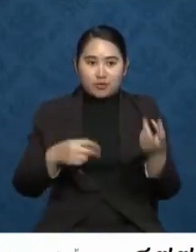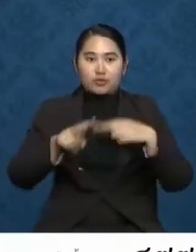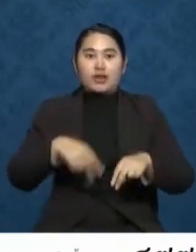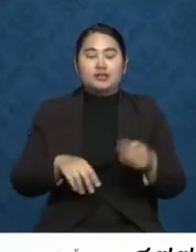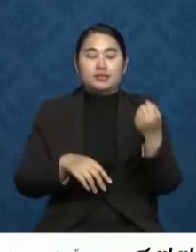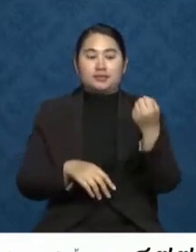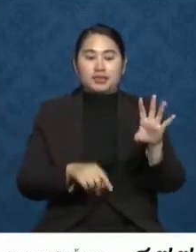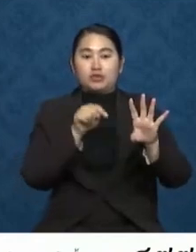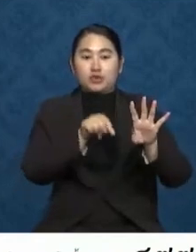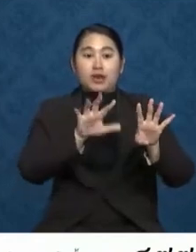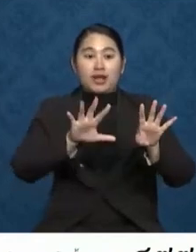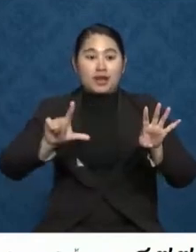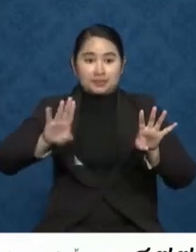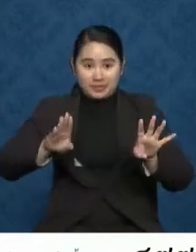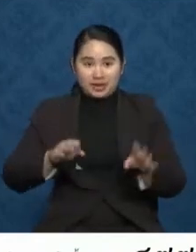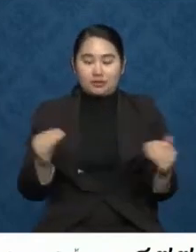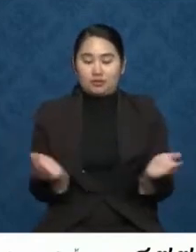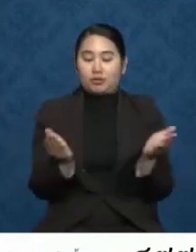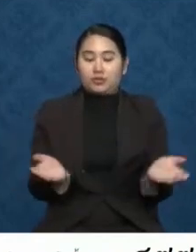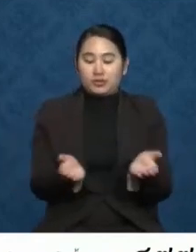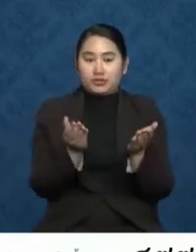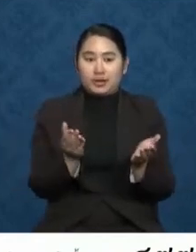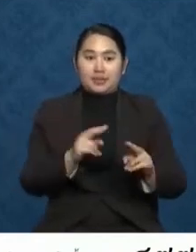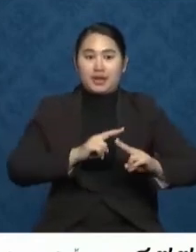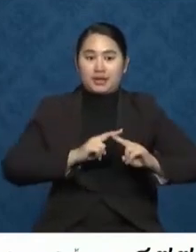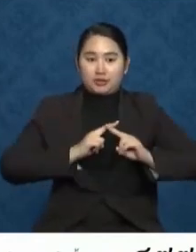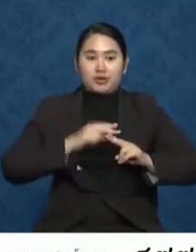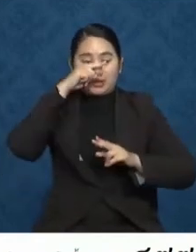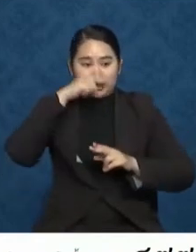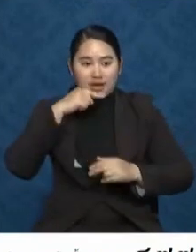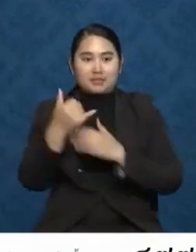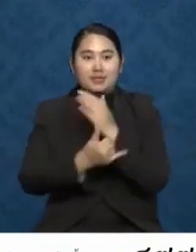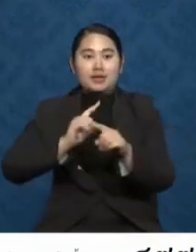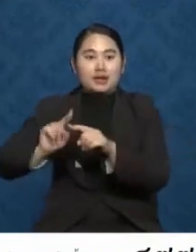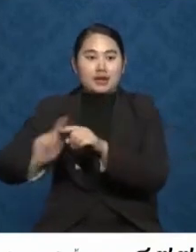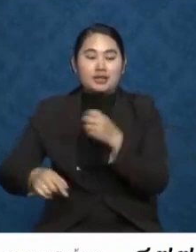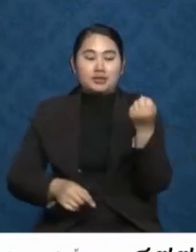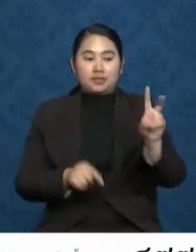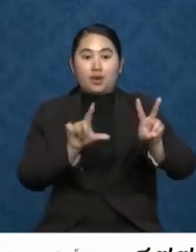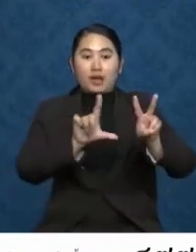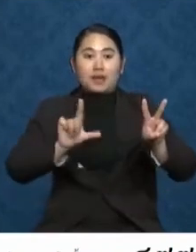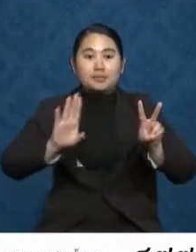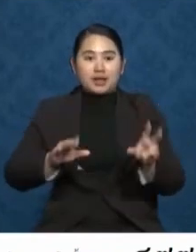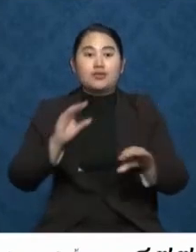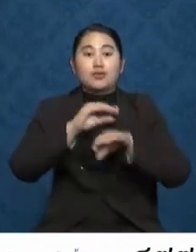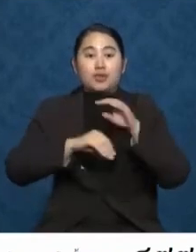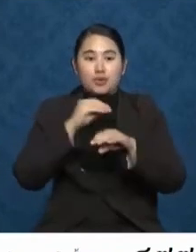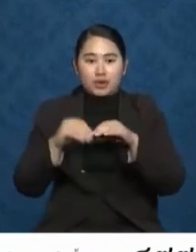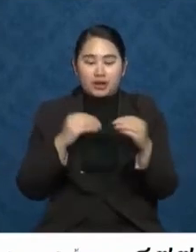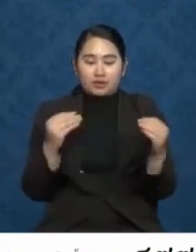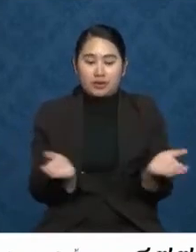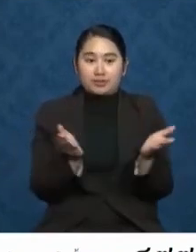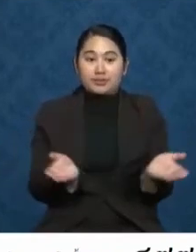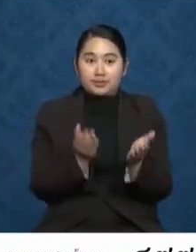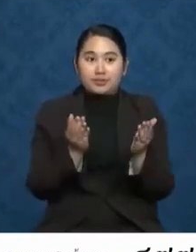าทการส่งเสริมศักยภาพในการแข่งขันของภาคเอกชนของไทยกับนานาประเทศ12ล้านบาทการผลักดันการคุ้มครองการลงทุ